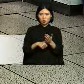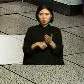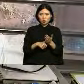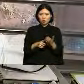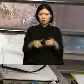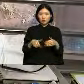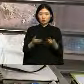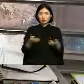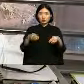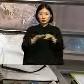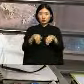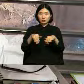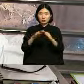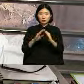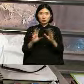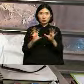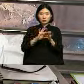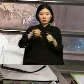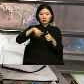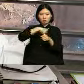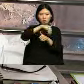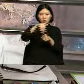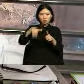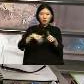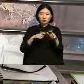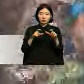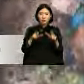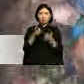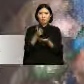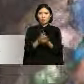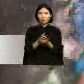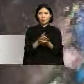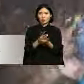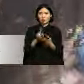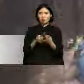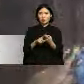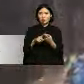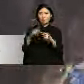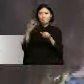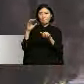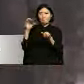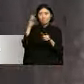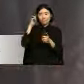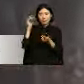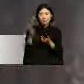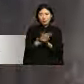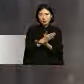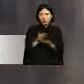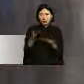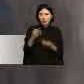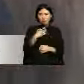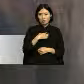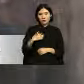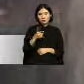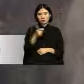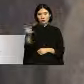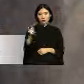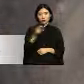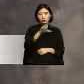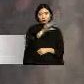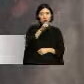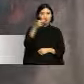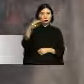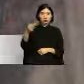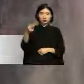있어 설치 촉진과 주변지역 지원에 관한 법률에 대해서 비판의 우려가 높아질 것이고 요 lh 가 과연